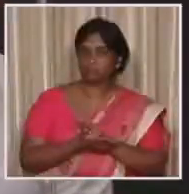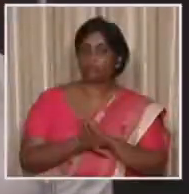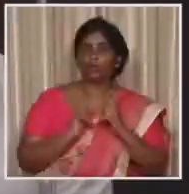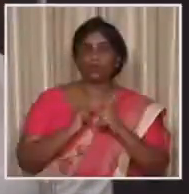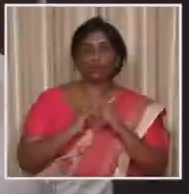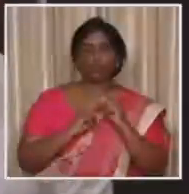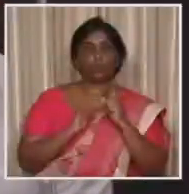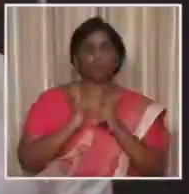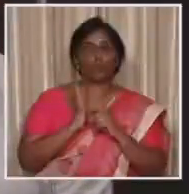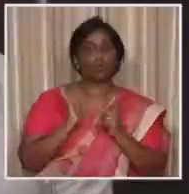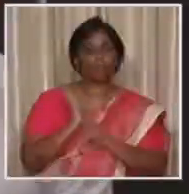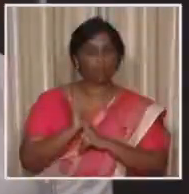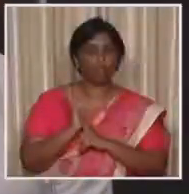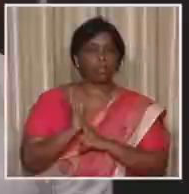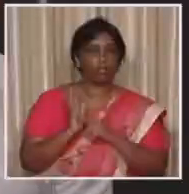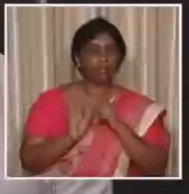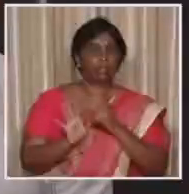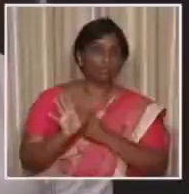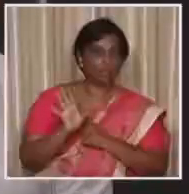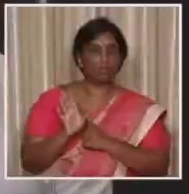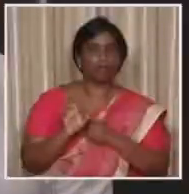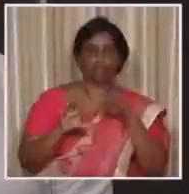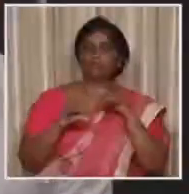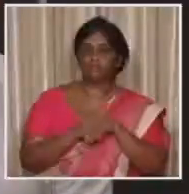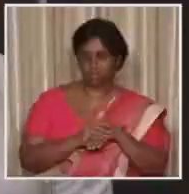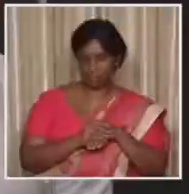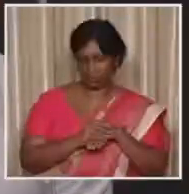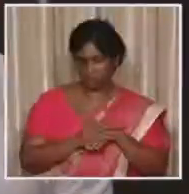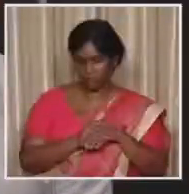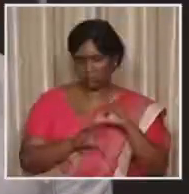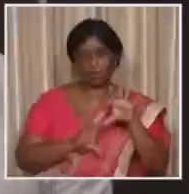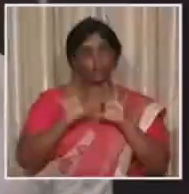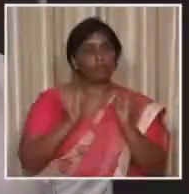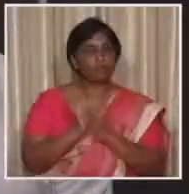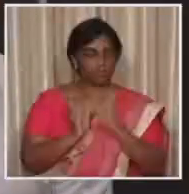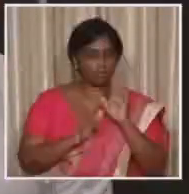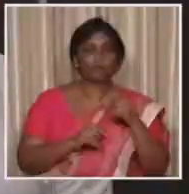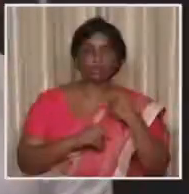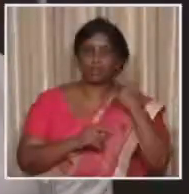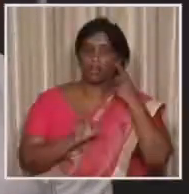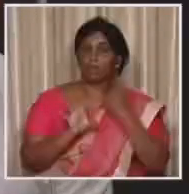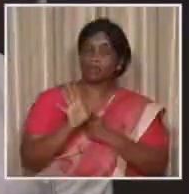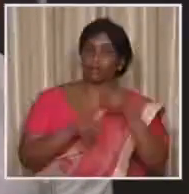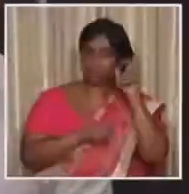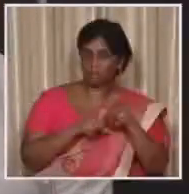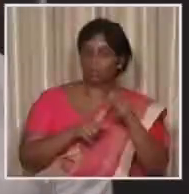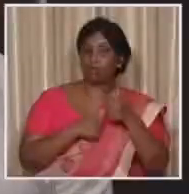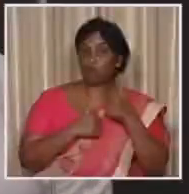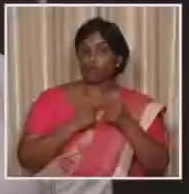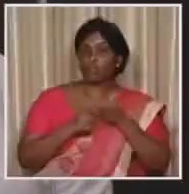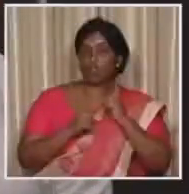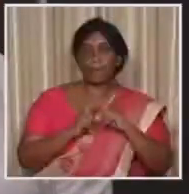තරංග කියන තරුණ ක්‍රීඩකයෙ ප්‍රධානත්වයෙන් අලුත් සිලෙක්ෂන් කමිටියක් පත් කරන්න. මම විශ්වාස කරනවා තරුණ ක්‍රීඩකයෝ හොඳම